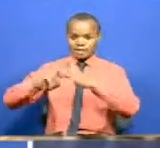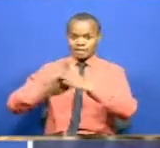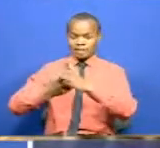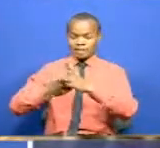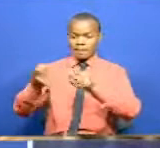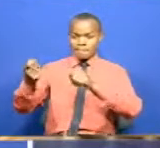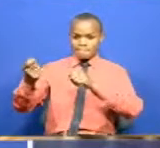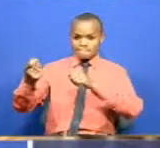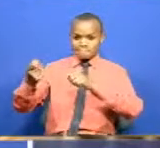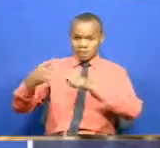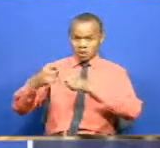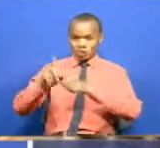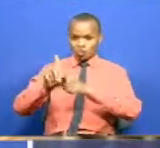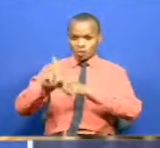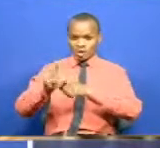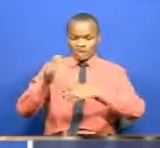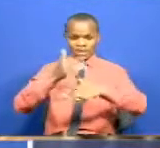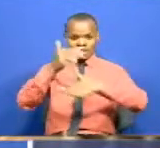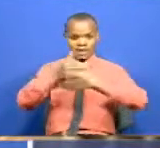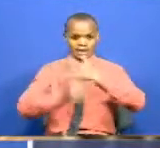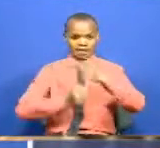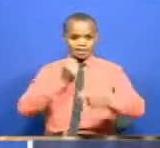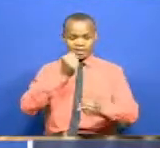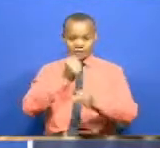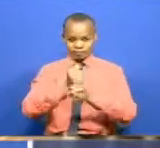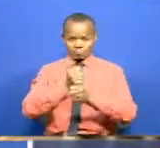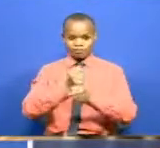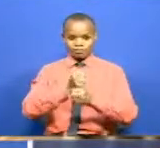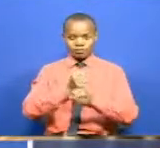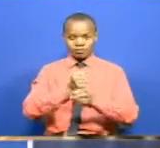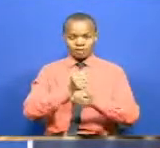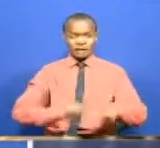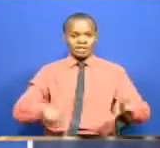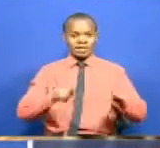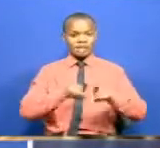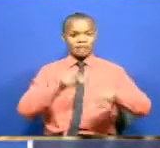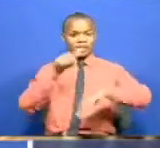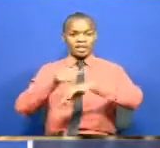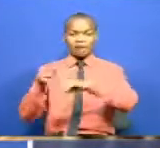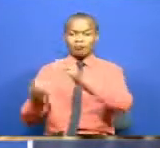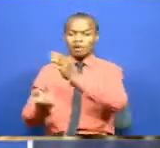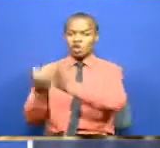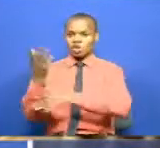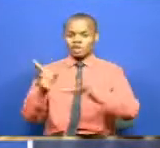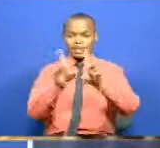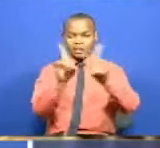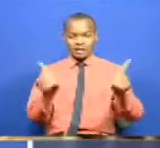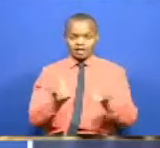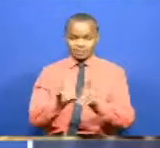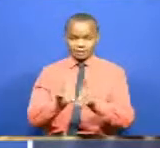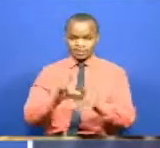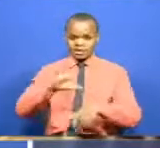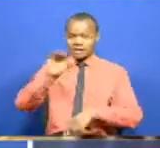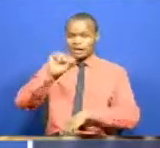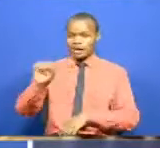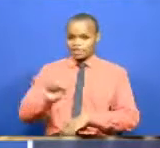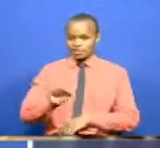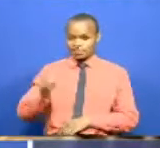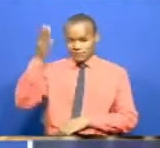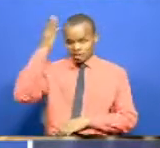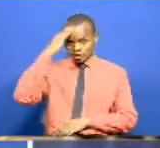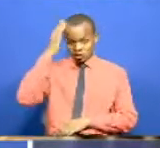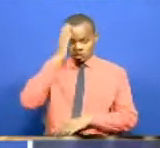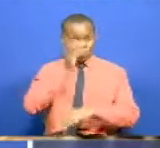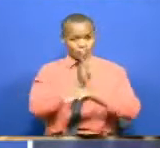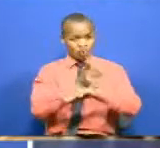Januari zitakapofunguliwa mwezi wa Januari yakiendelea. Akizindua dawati hiyo Waziri wa Elimu Profesa George Magoha alionya dhidi